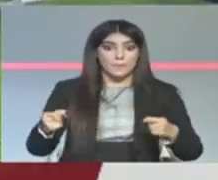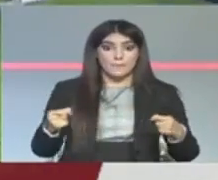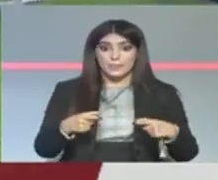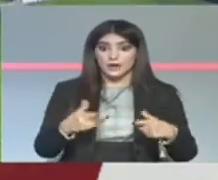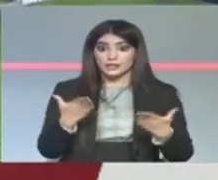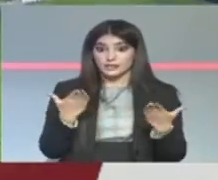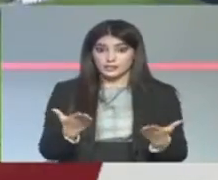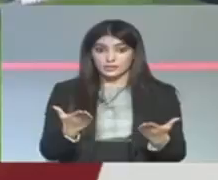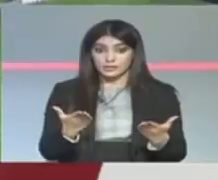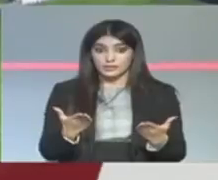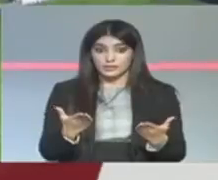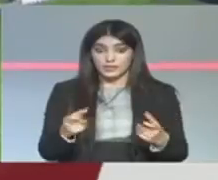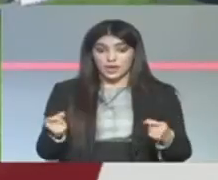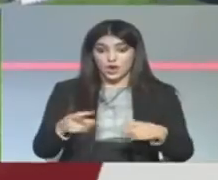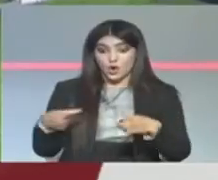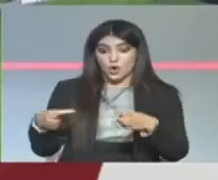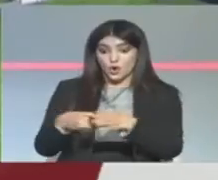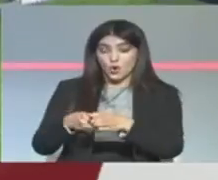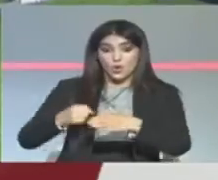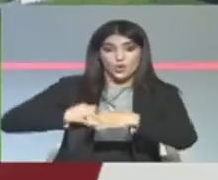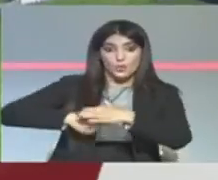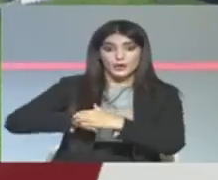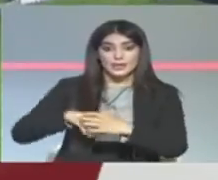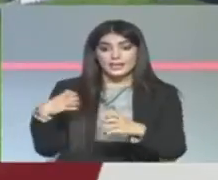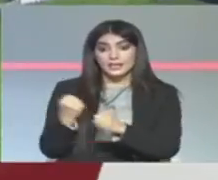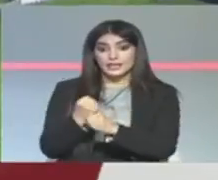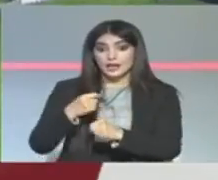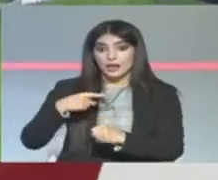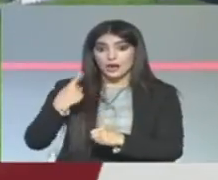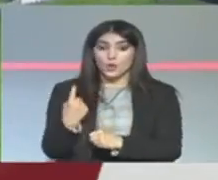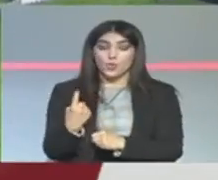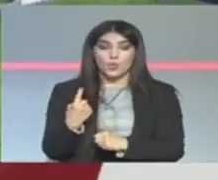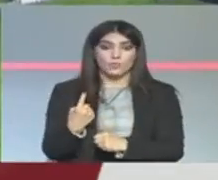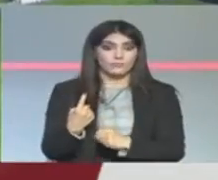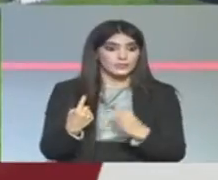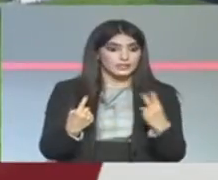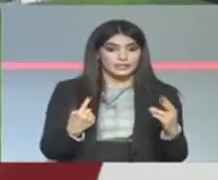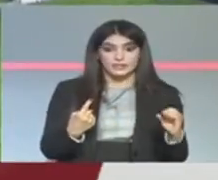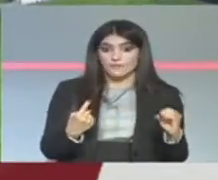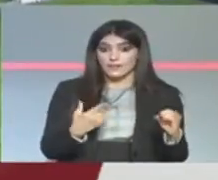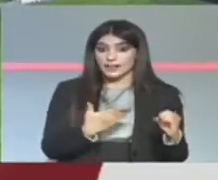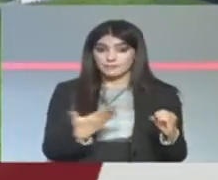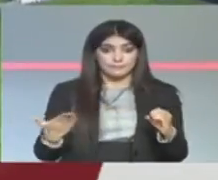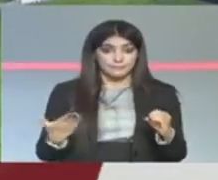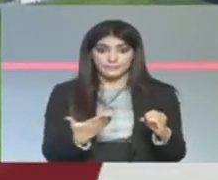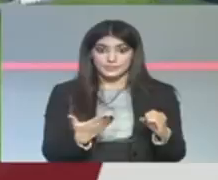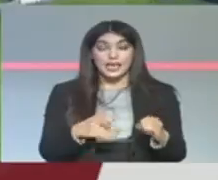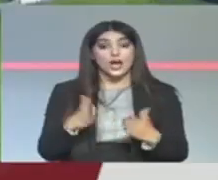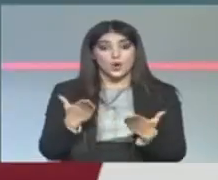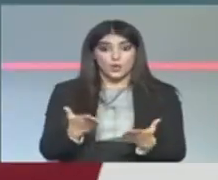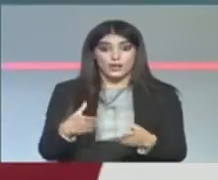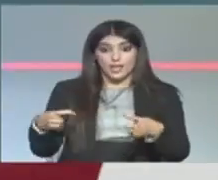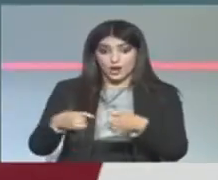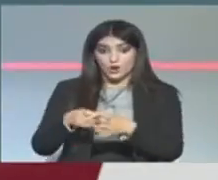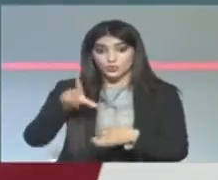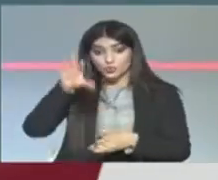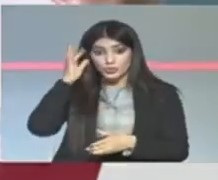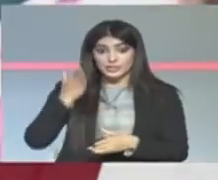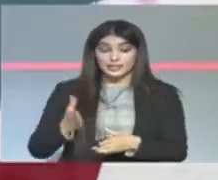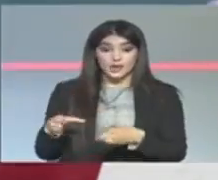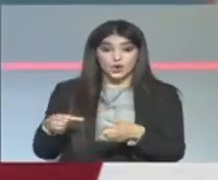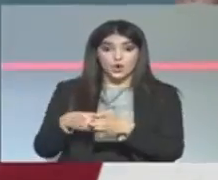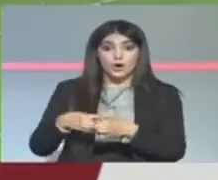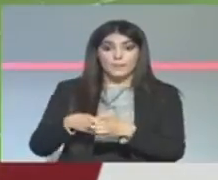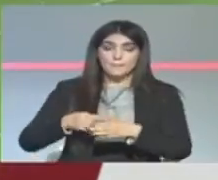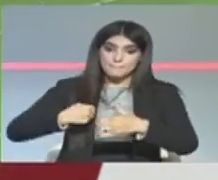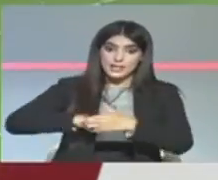تقدم المنتخب التونسي على المنتخب التنزاني بهدف لصفر هذا وسيخوض المنتخب الوطني مباراه